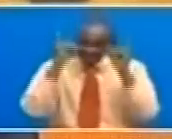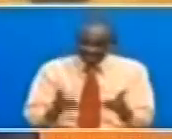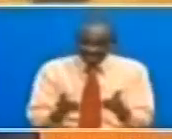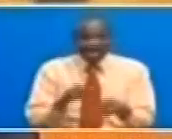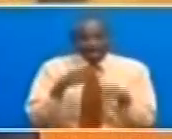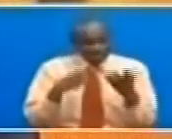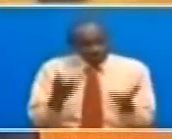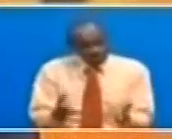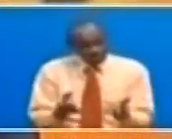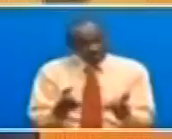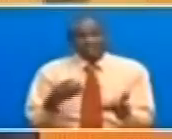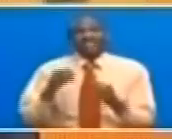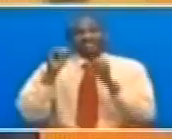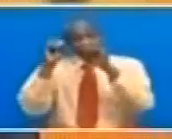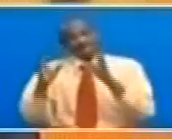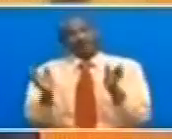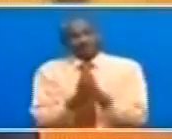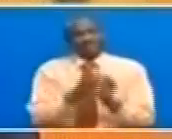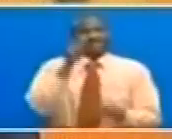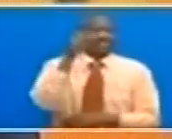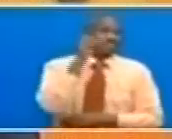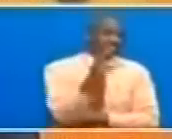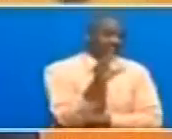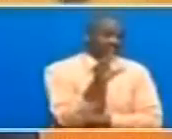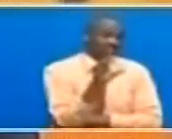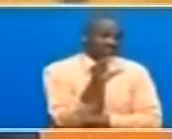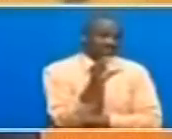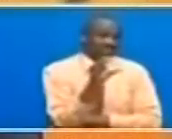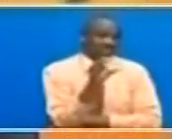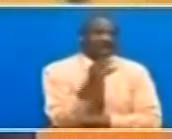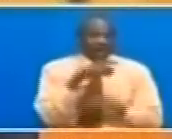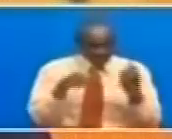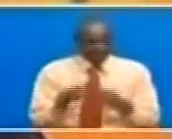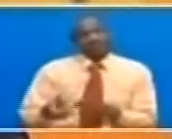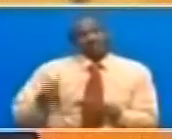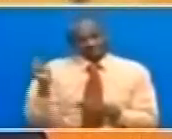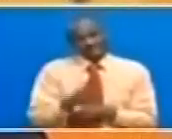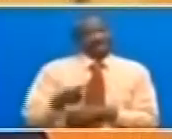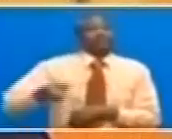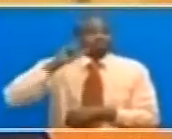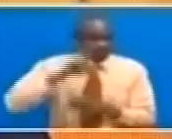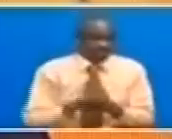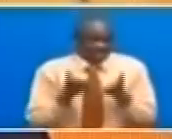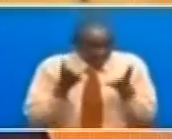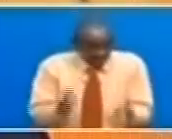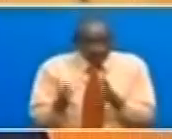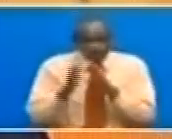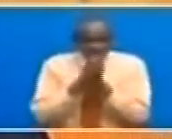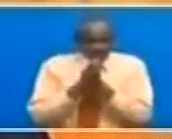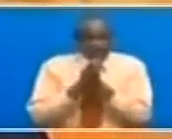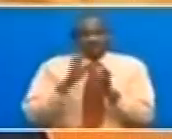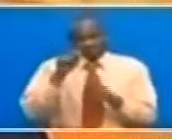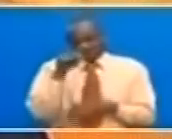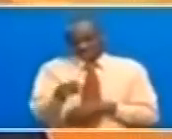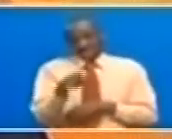yake katika kesi dhidi ya walimu na muajiri wao ambaye ni TSC kuhusu nyongeza ya mishahara. Lakini kama anavyoripoti mwanahabari